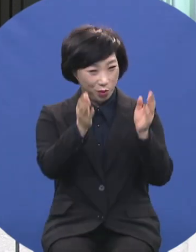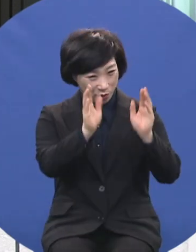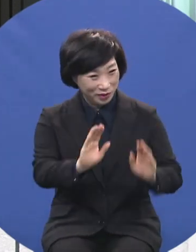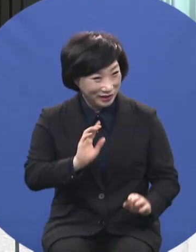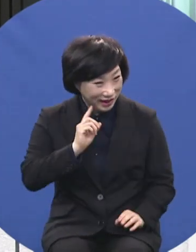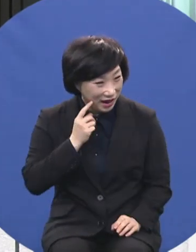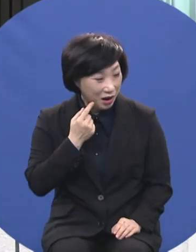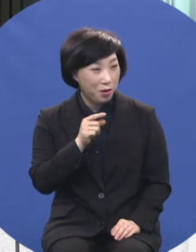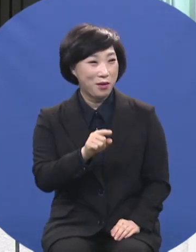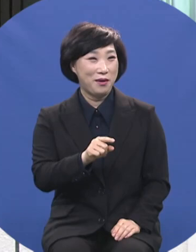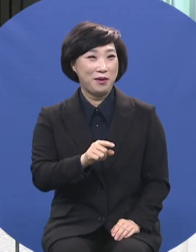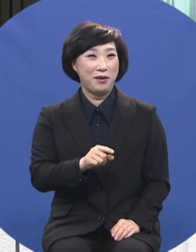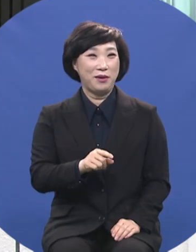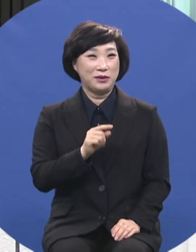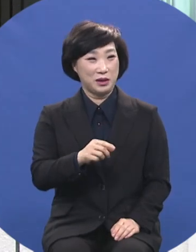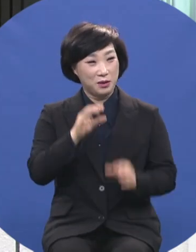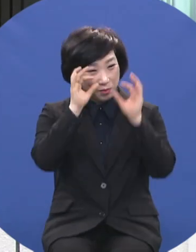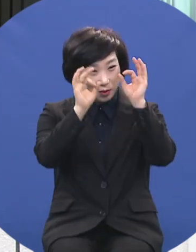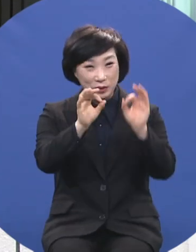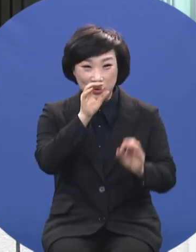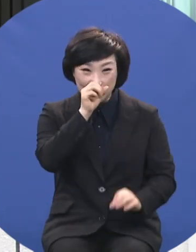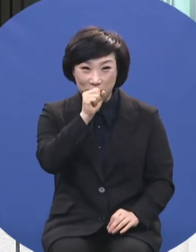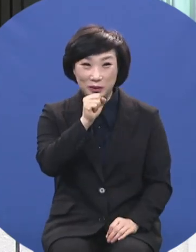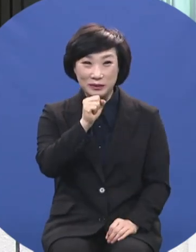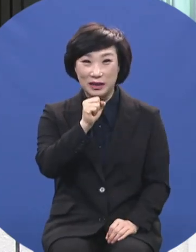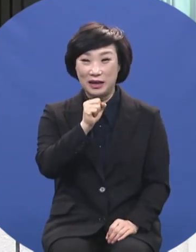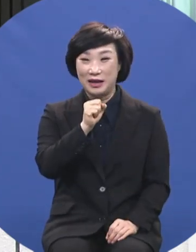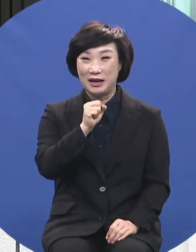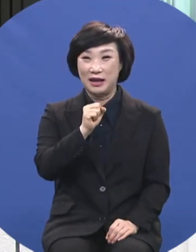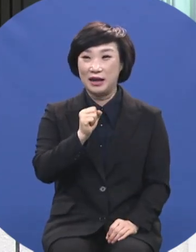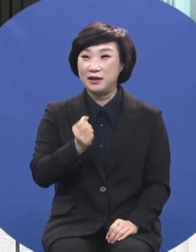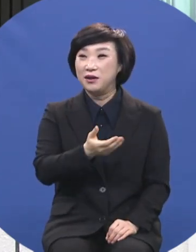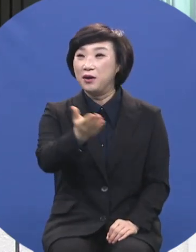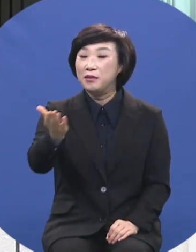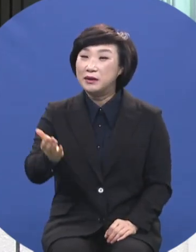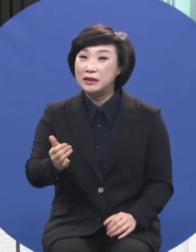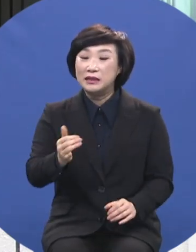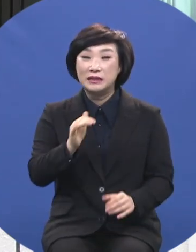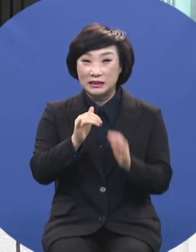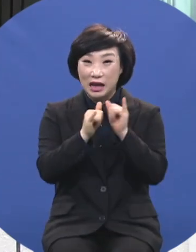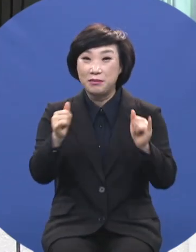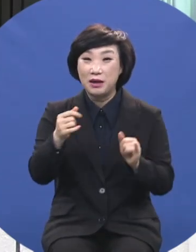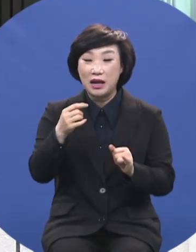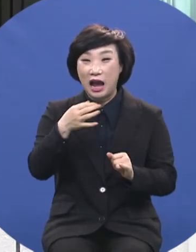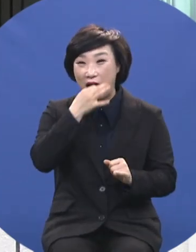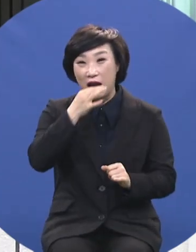있다, 참 보기 좋다. 정욕의 눈은 그걸 봐.